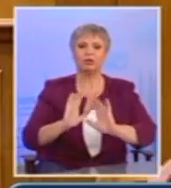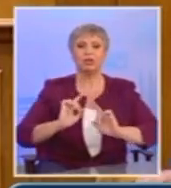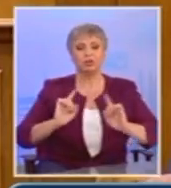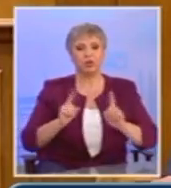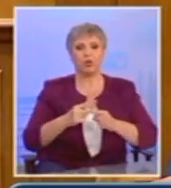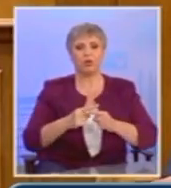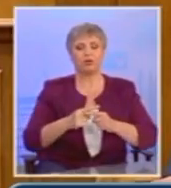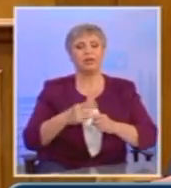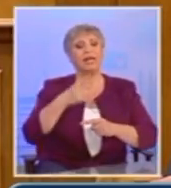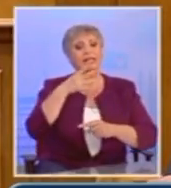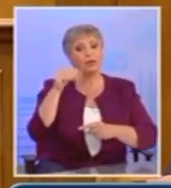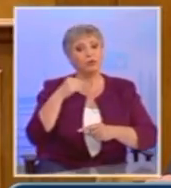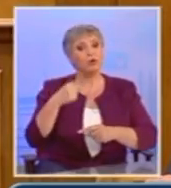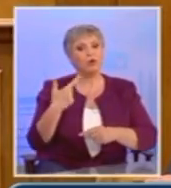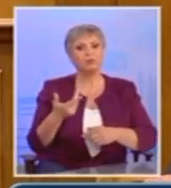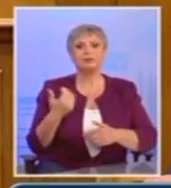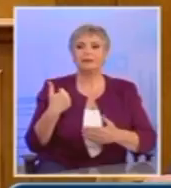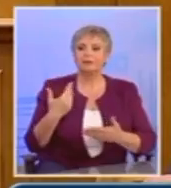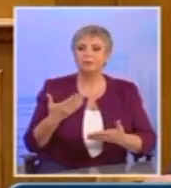καλούμαστε να πάρουμε δύσκολες αποφάσεις.